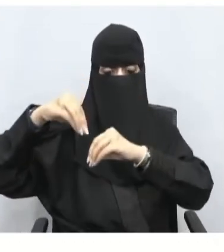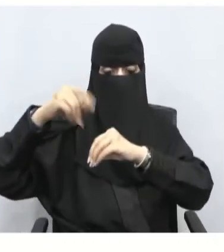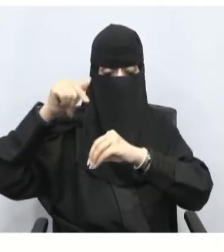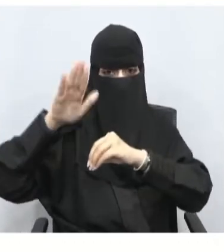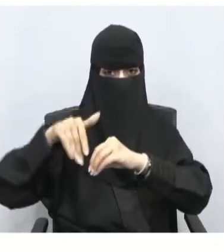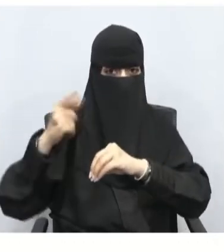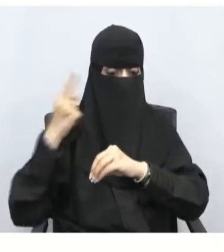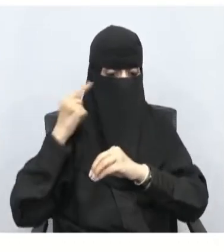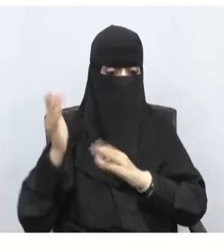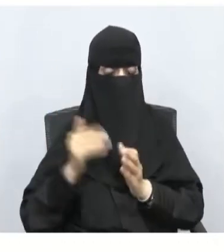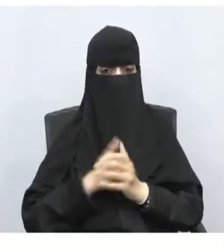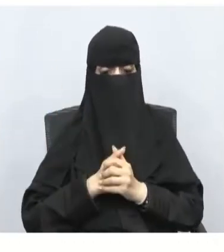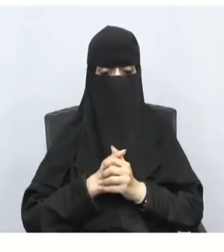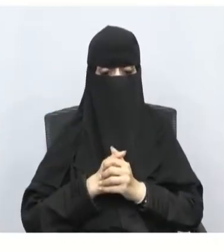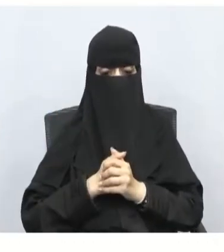في الصوت.